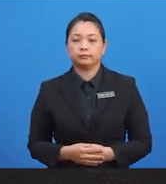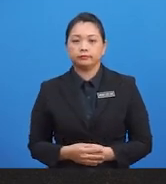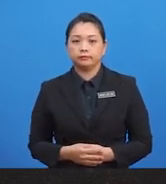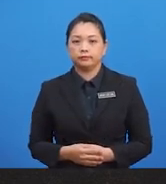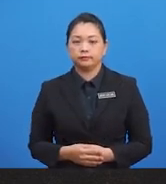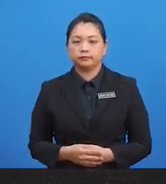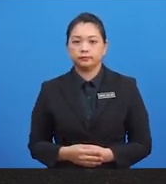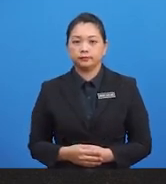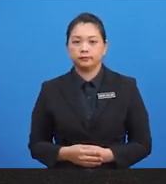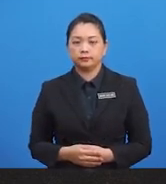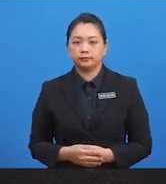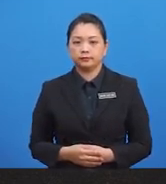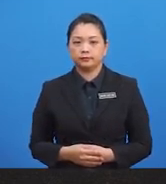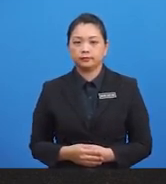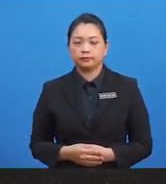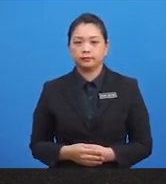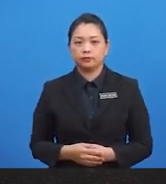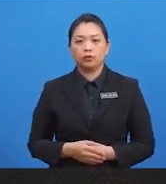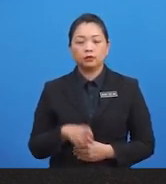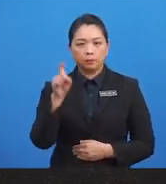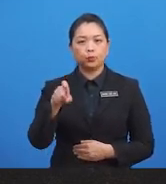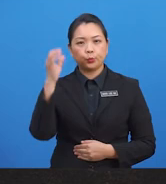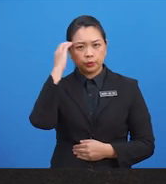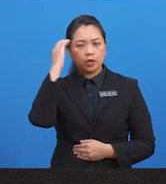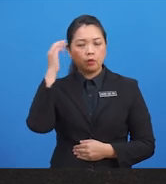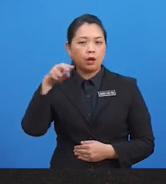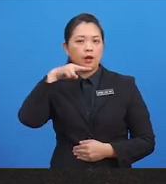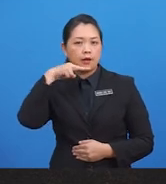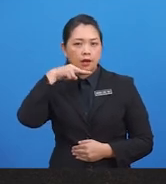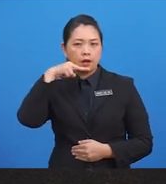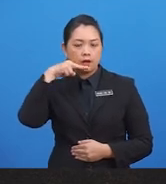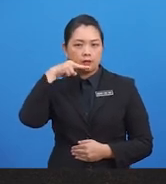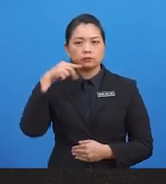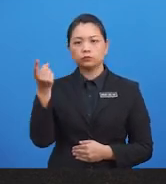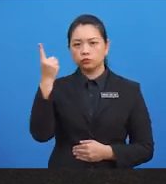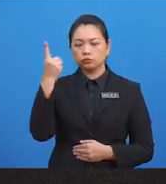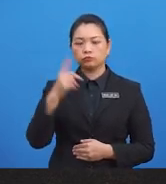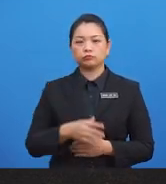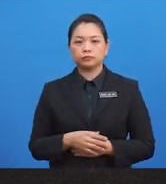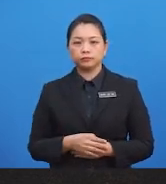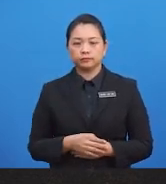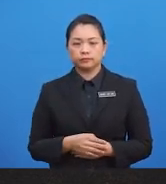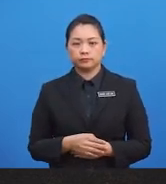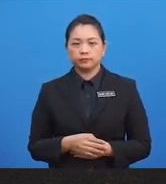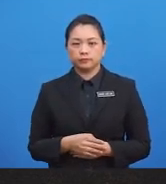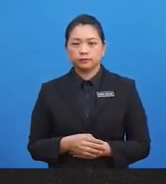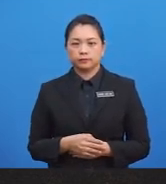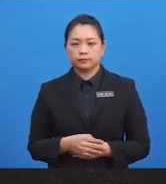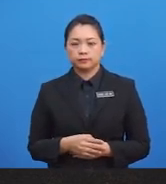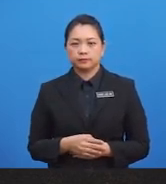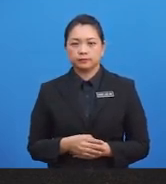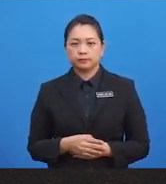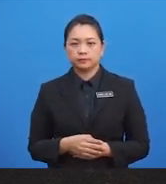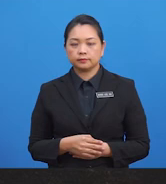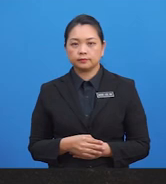had bagi kawasan belorek terlebih dahulu, iaitu dari 0